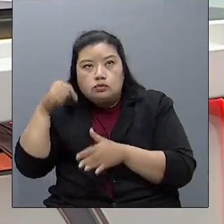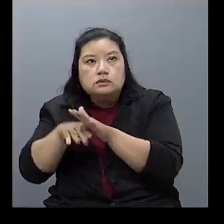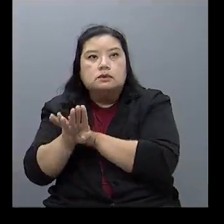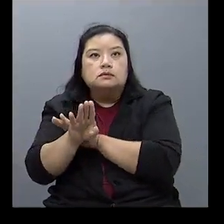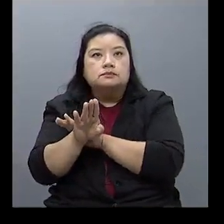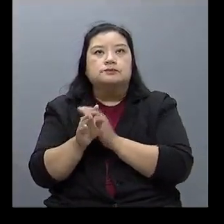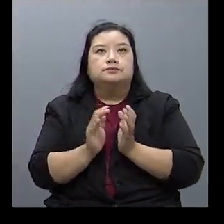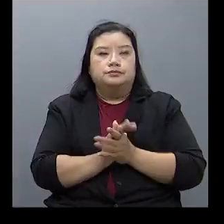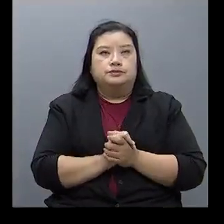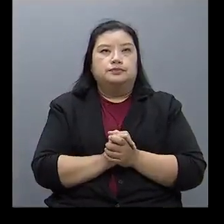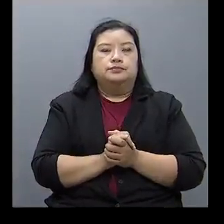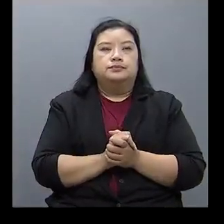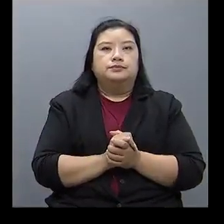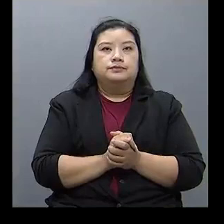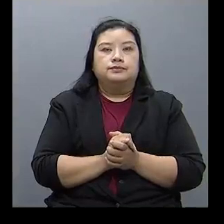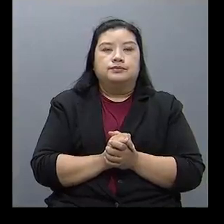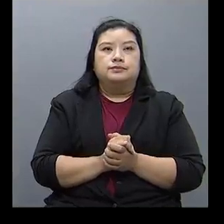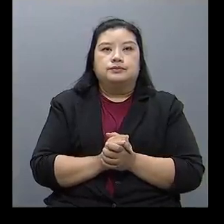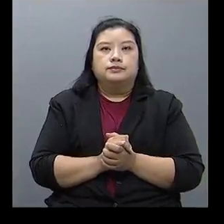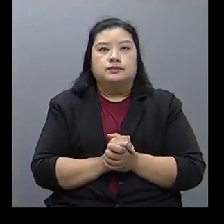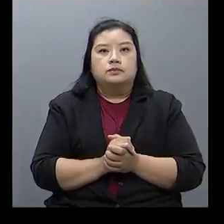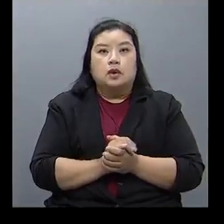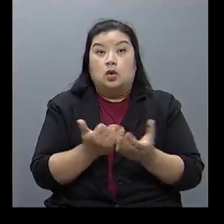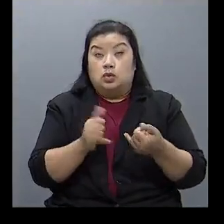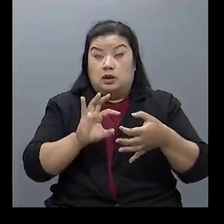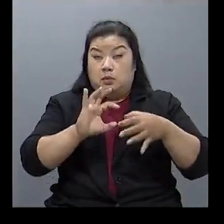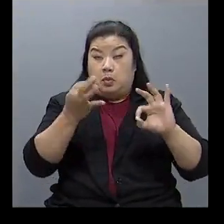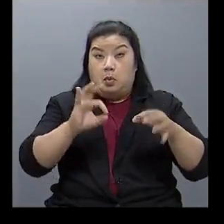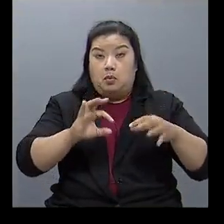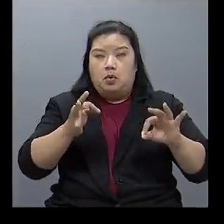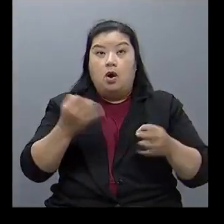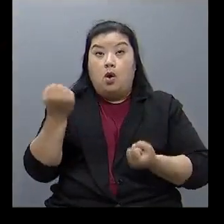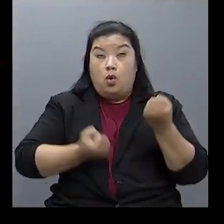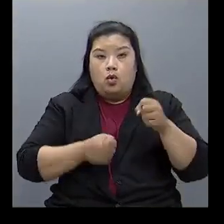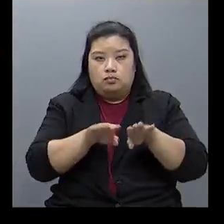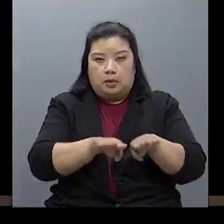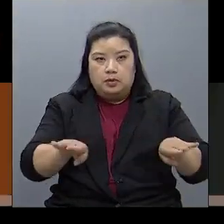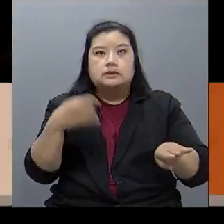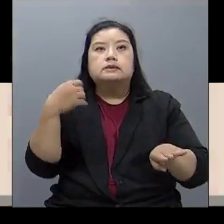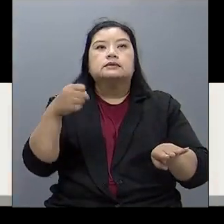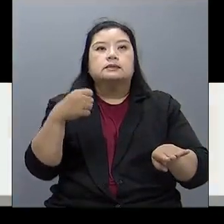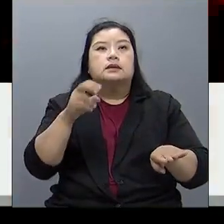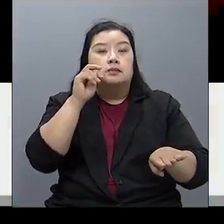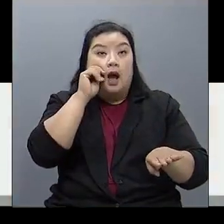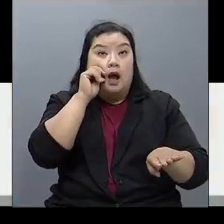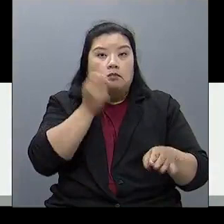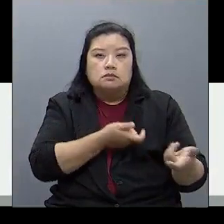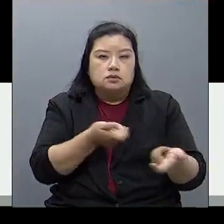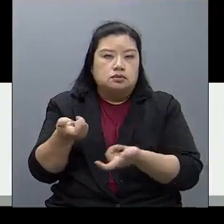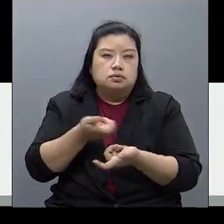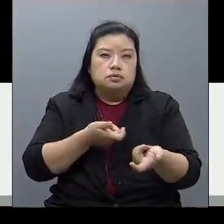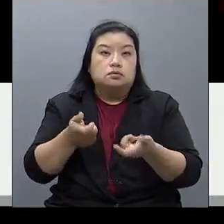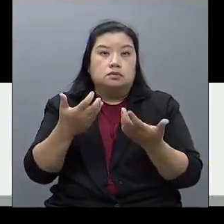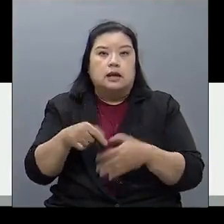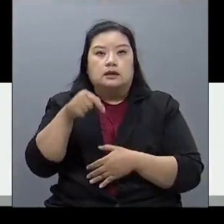ค่ะเจ้าหน้าที่ก็ต้องระดมรถดับเพลิงกว่า10คันค่ะเร่งฉีดน้ำดับไฟที่กำลังลุกไหม้บริเวณบ่